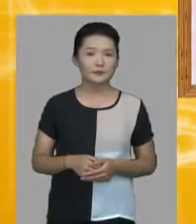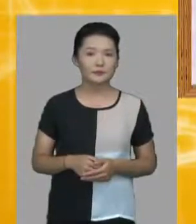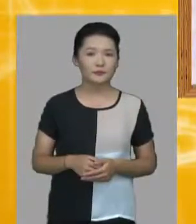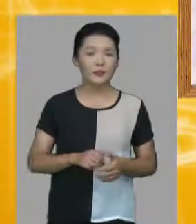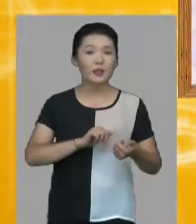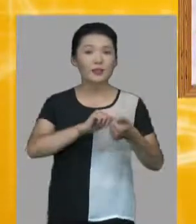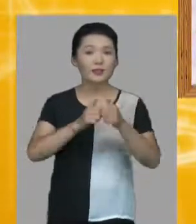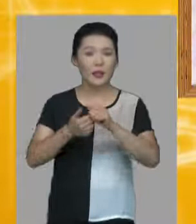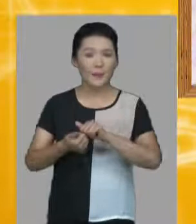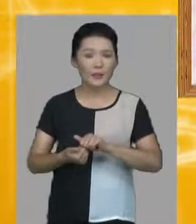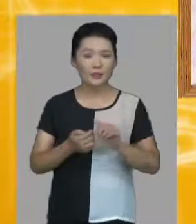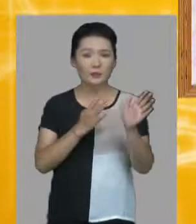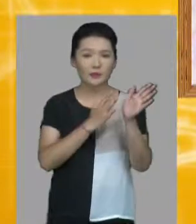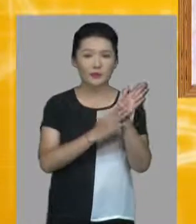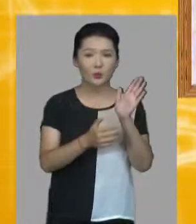7. Заменим